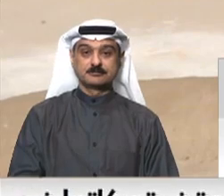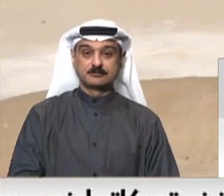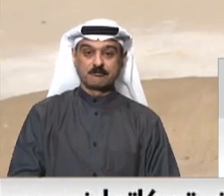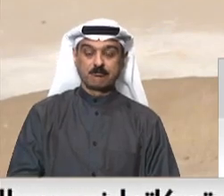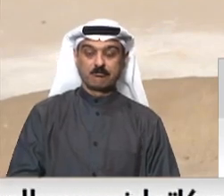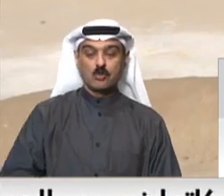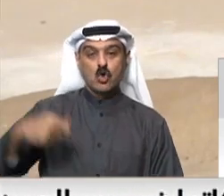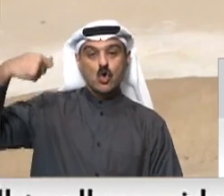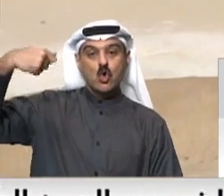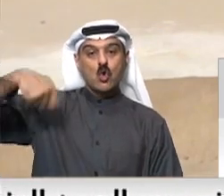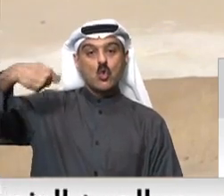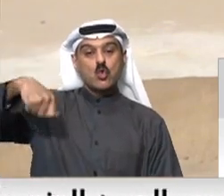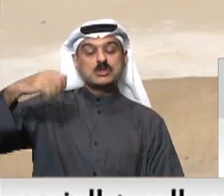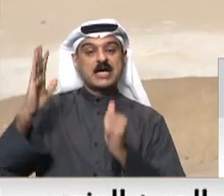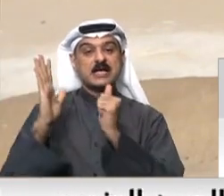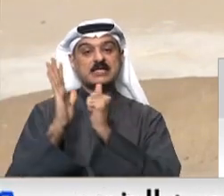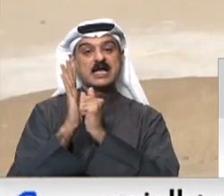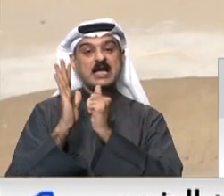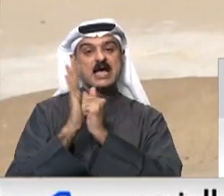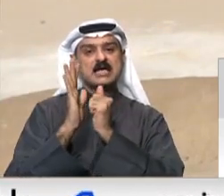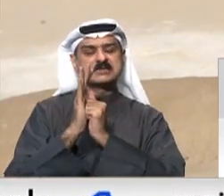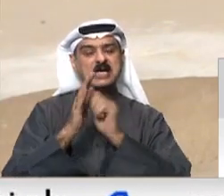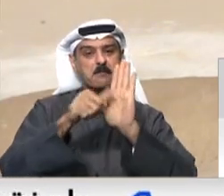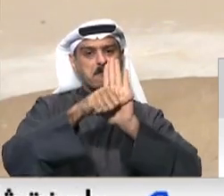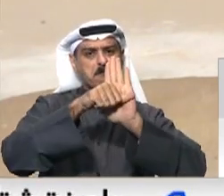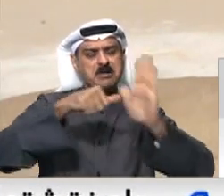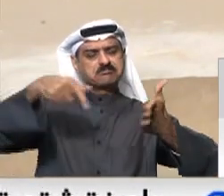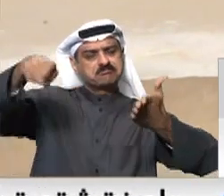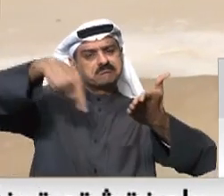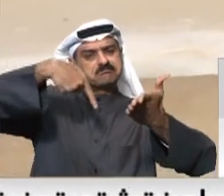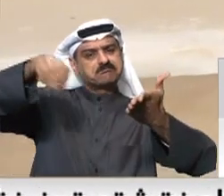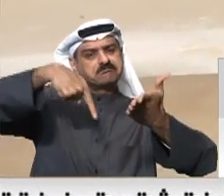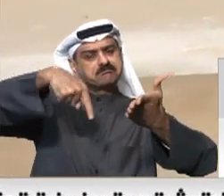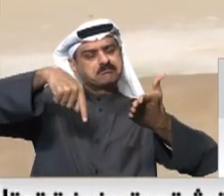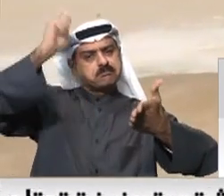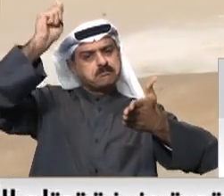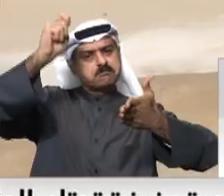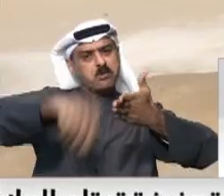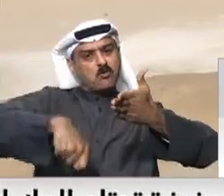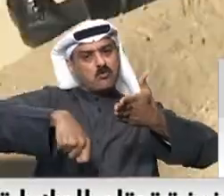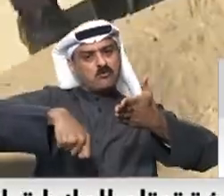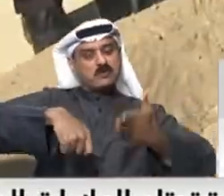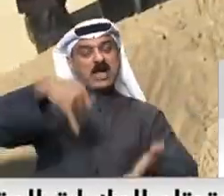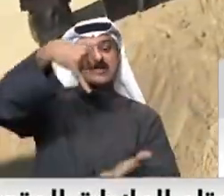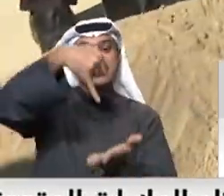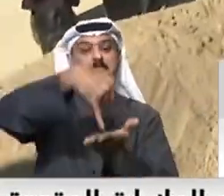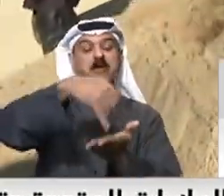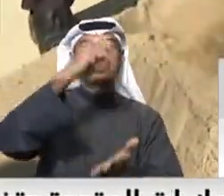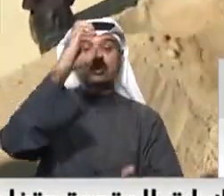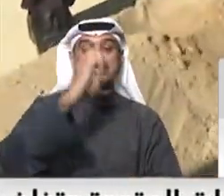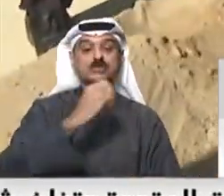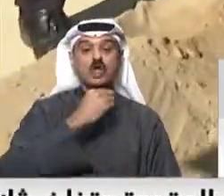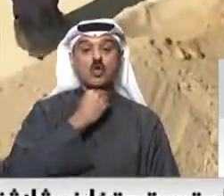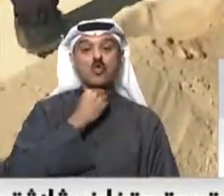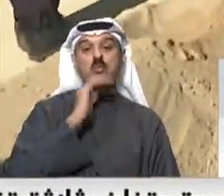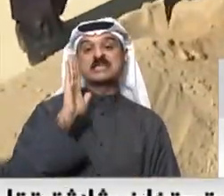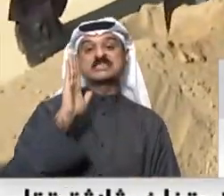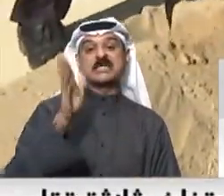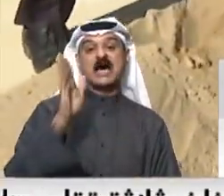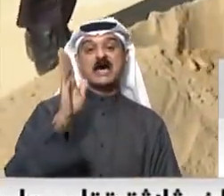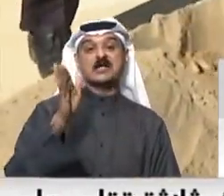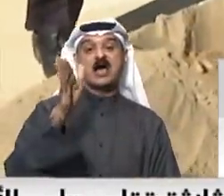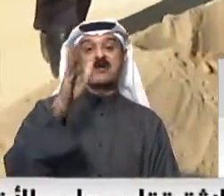المؤسسة العامة للرعاية السكنية تدشن عقد البنية التحتية لمشروع مدينة جنوب سعد العبدالله